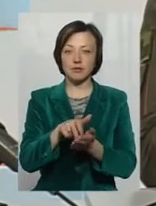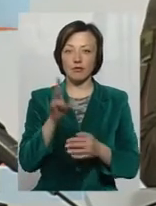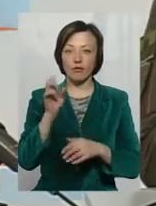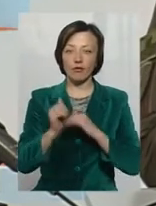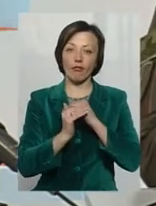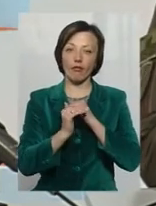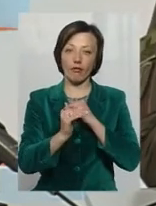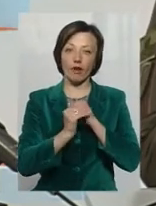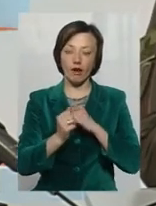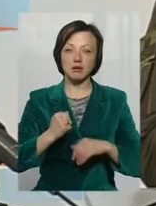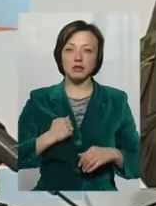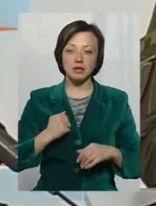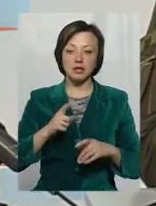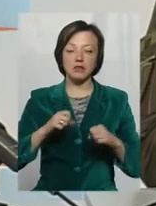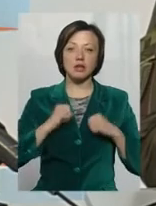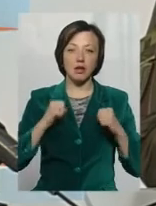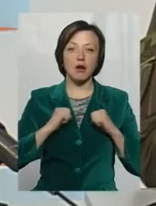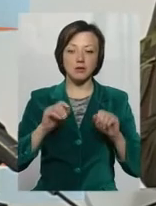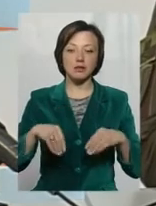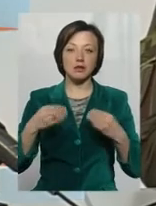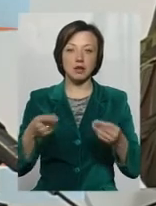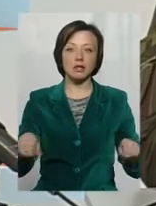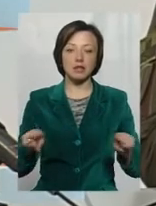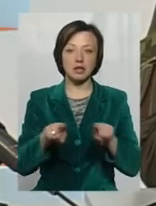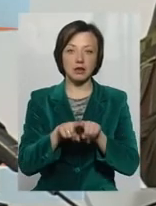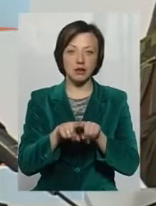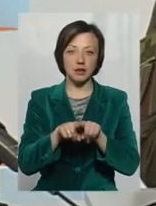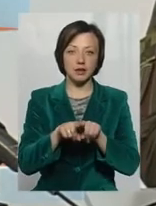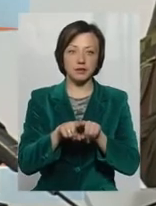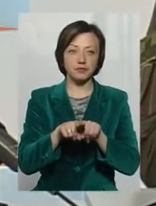на полігон, там ми стараємося надати їй такі,